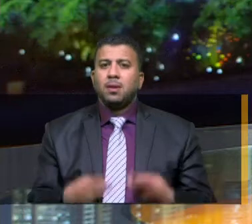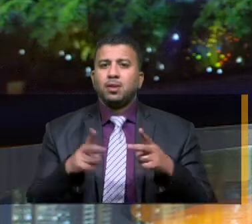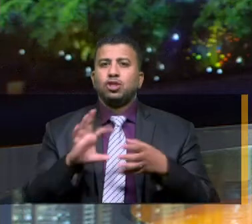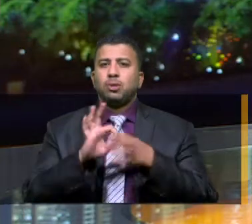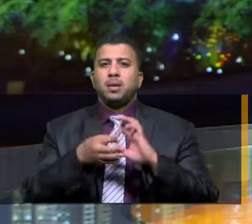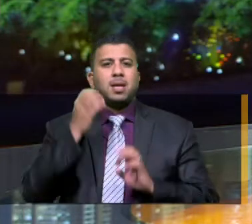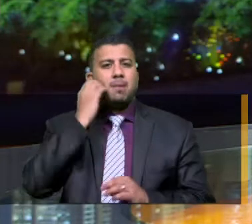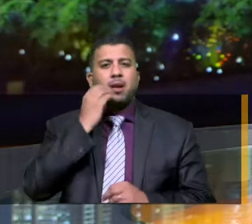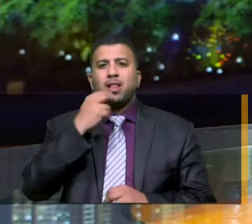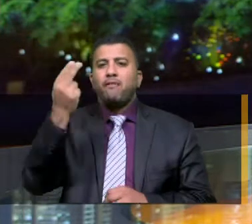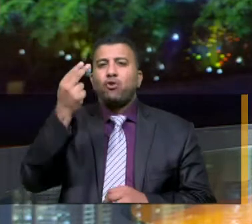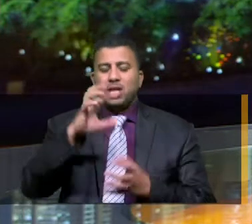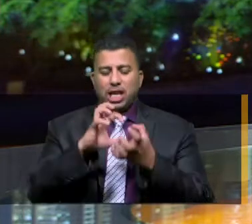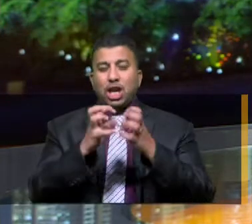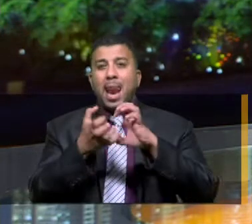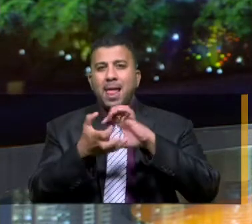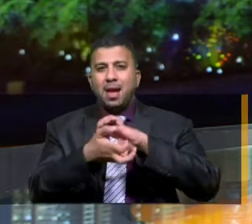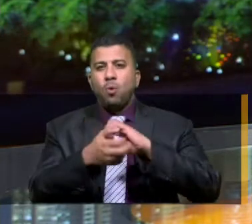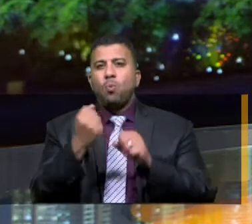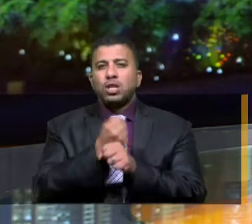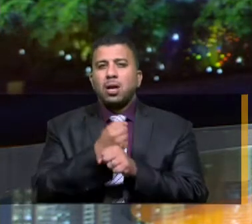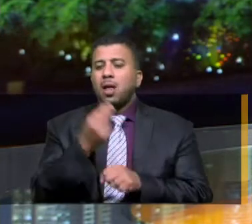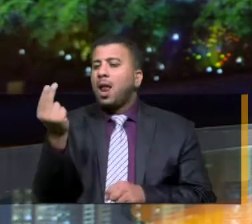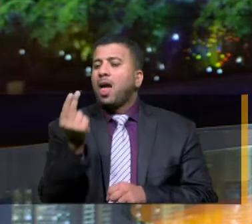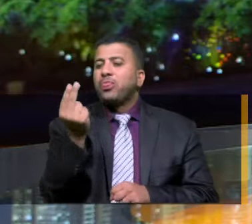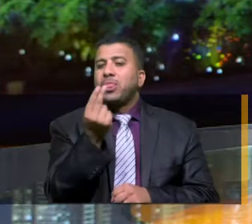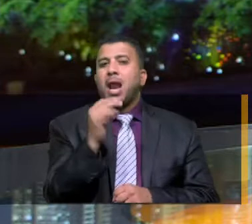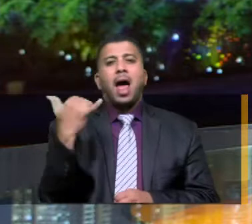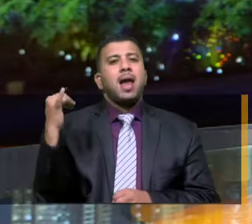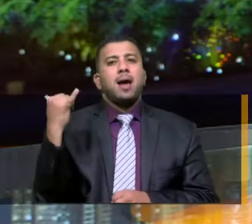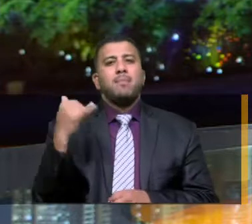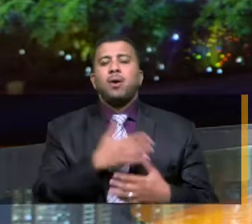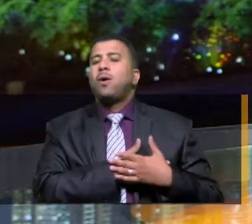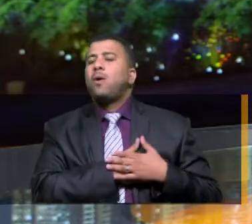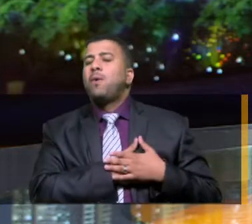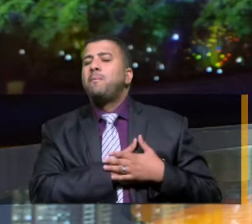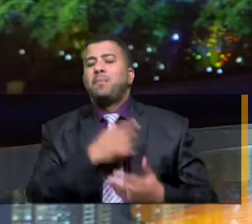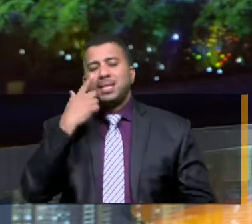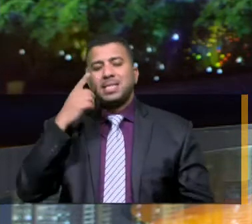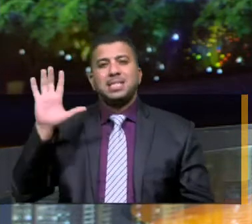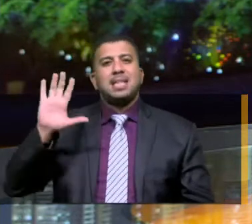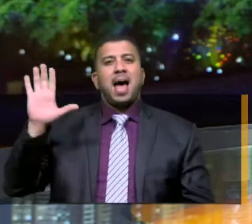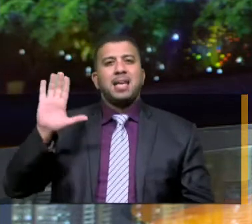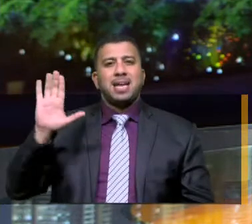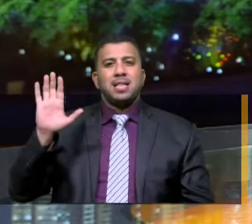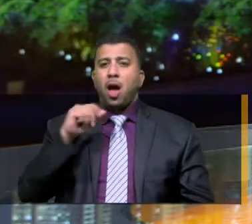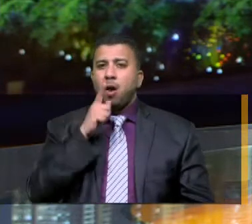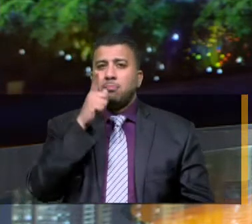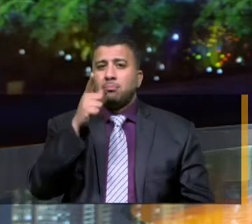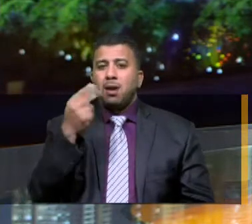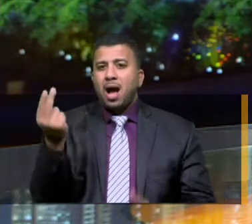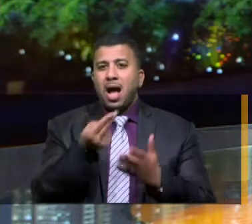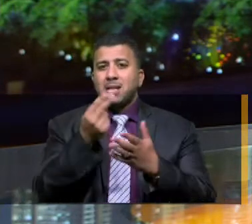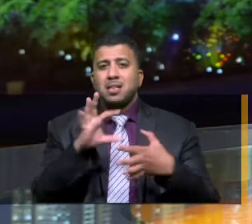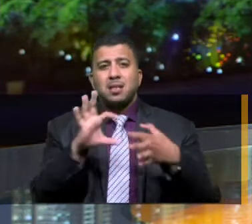انطلقت بجمعية الإمارات للفنون التشكيلية ورشة الخط العربي في حب زايد ضمن ملتقى الخط العربي بالتعاون